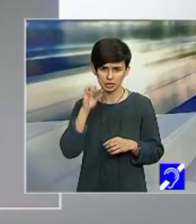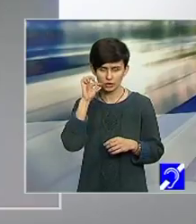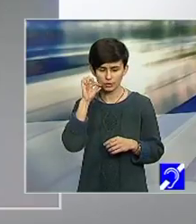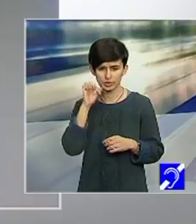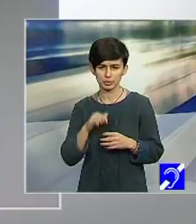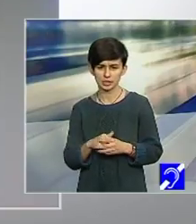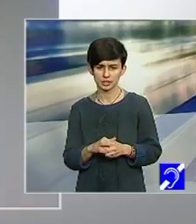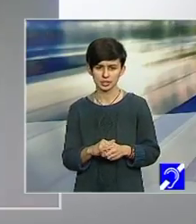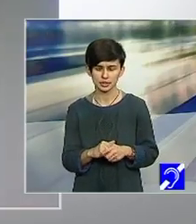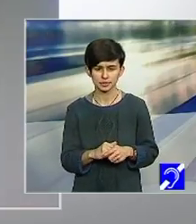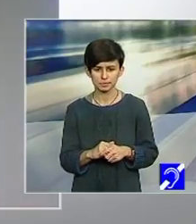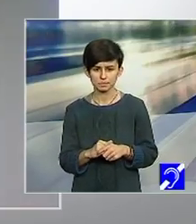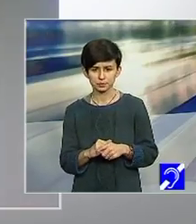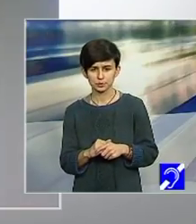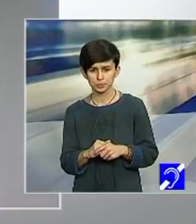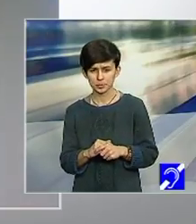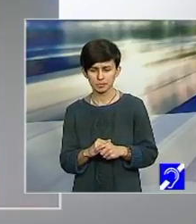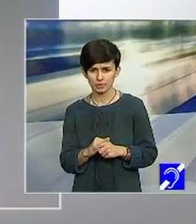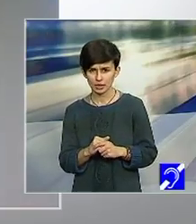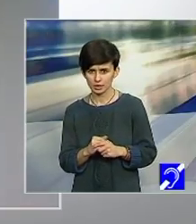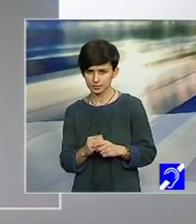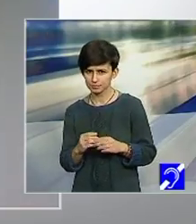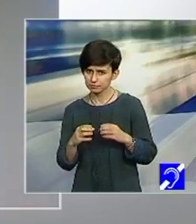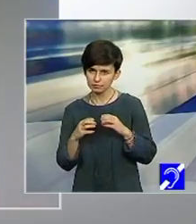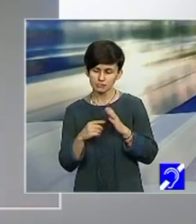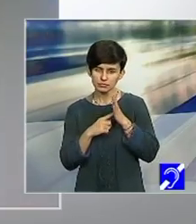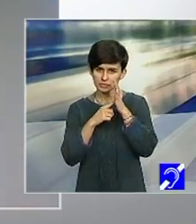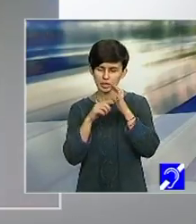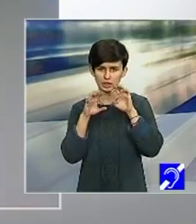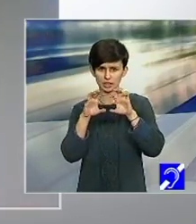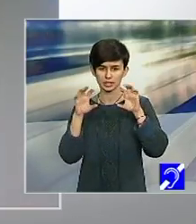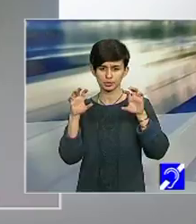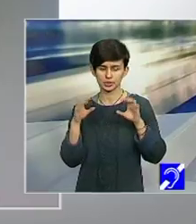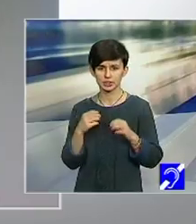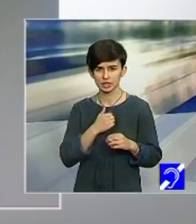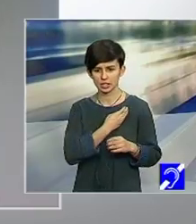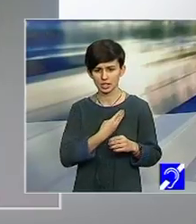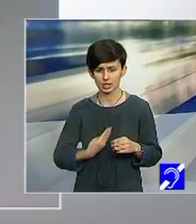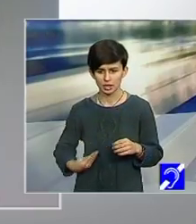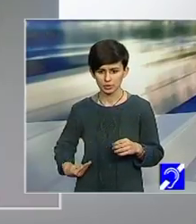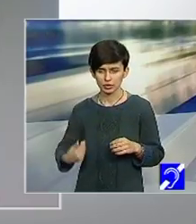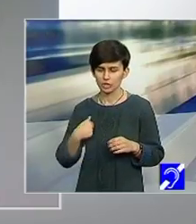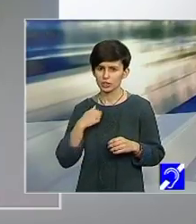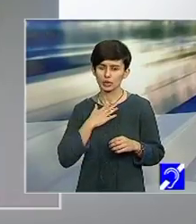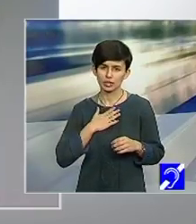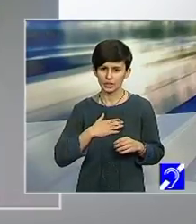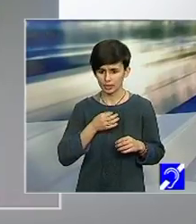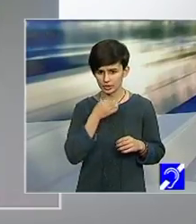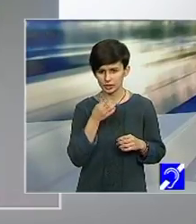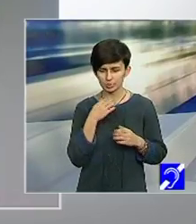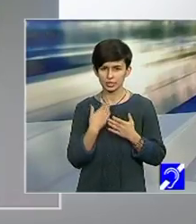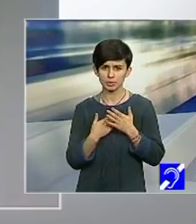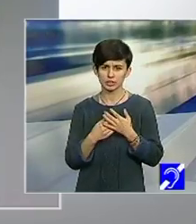a muzeului de la București, vreau să afirm, ca să fie toată lumea foarte liniștită și